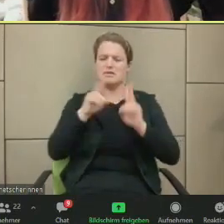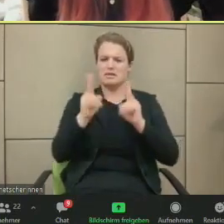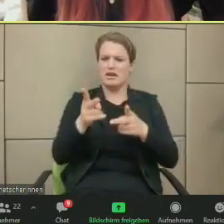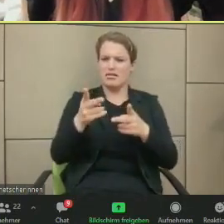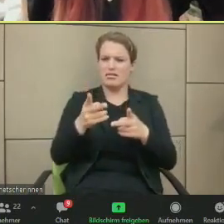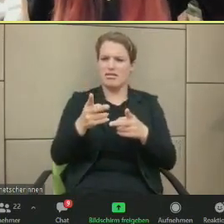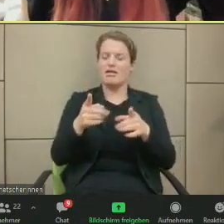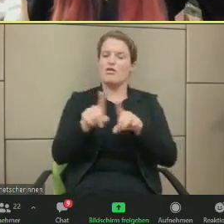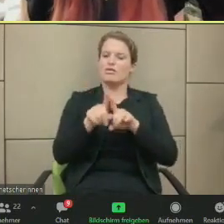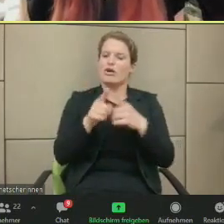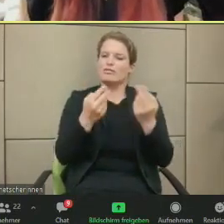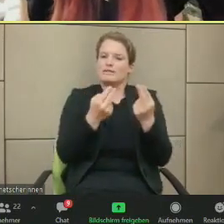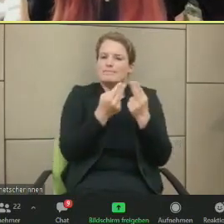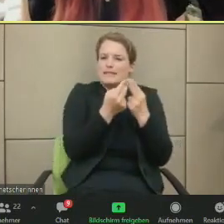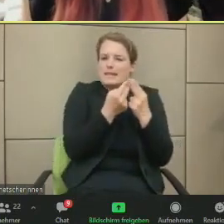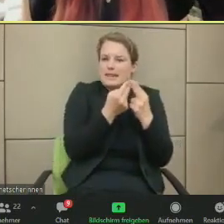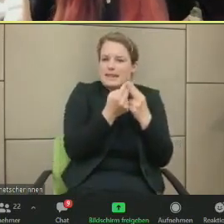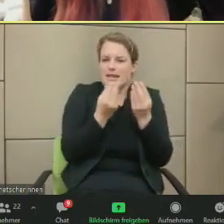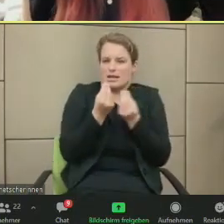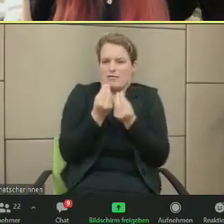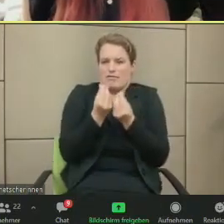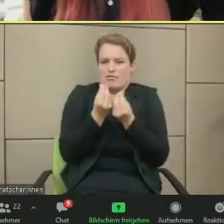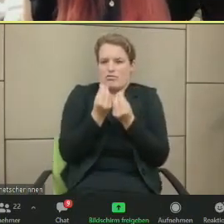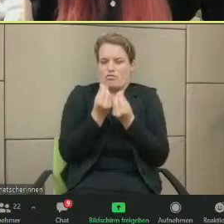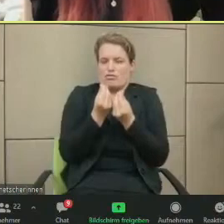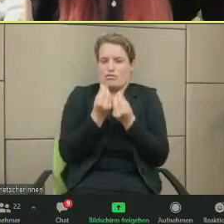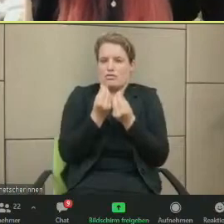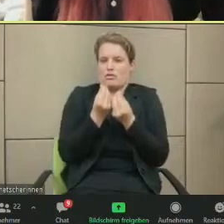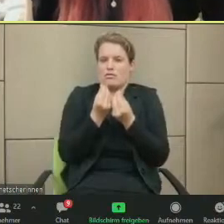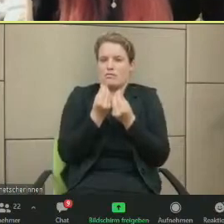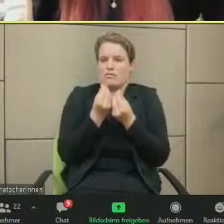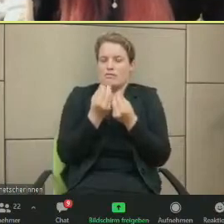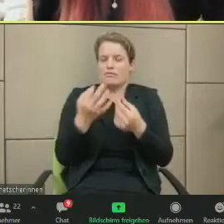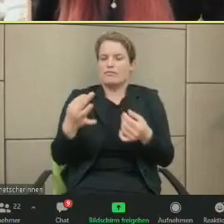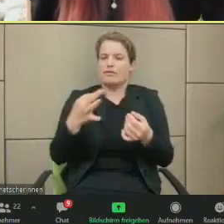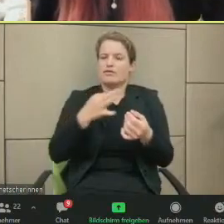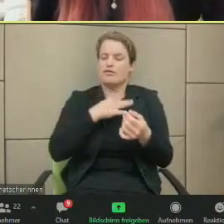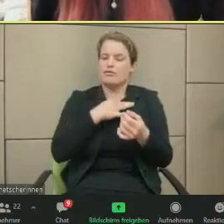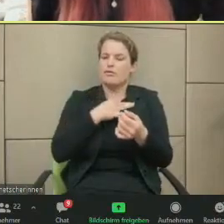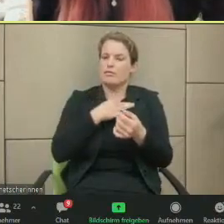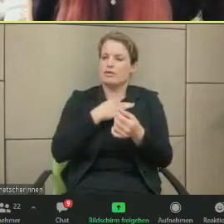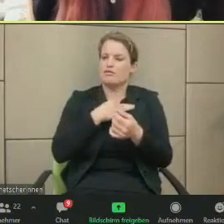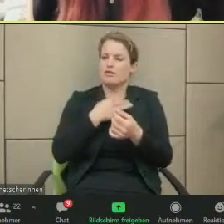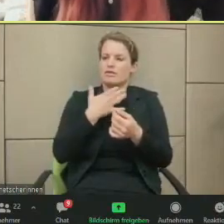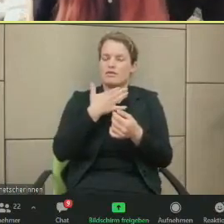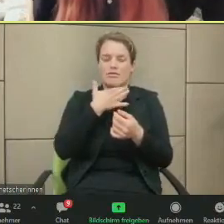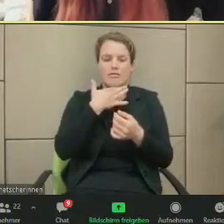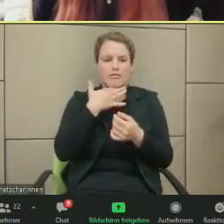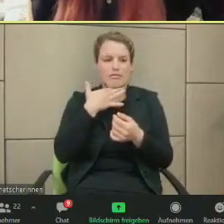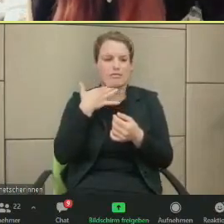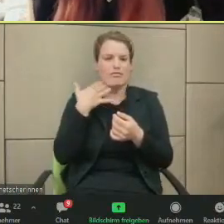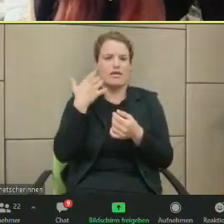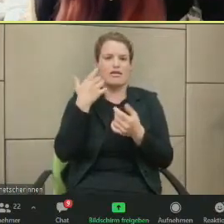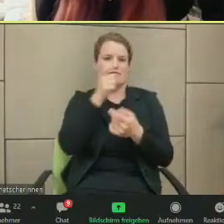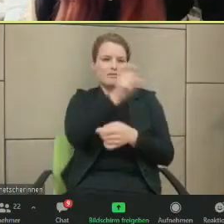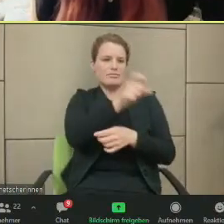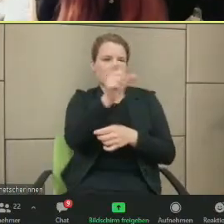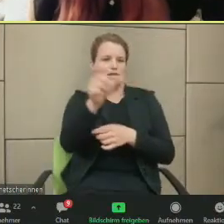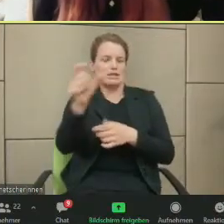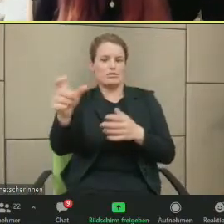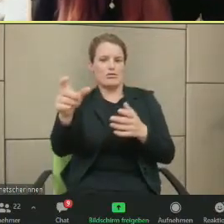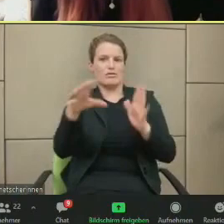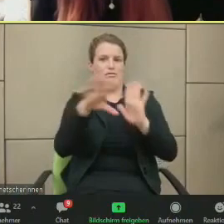geht. Und ich muss sagen, so viel von Menschen gelernt im Internet, die ich wahrscheinlich im wahren Leben